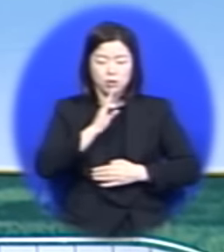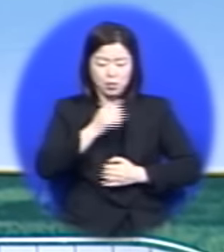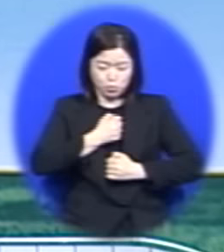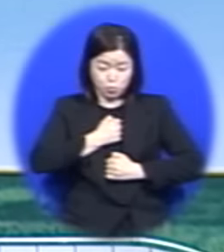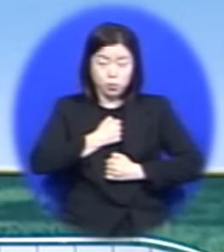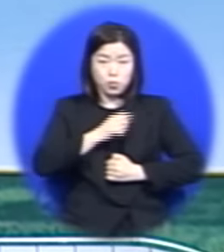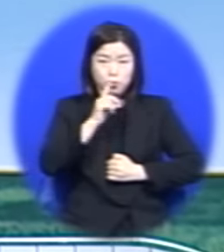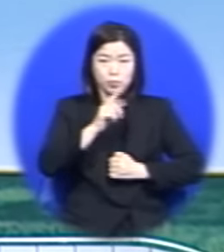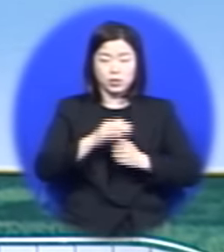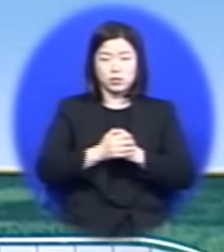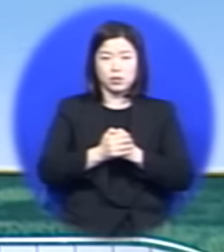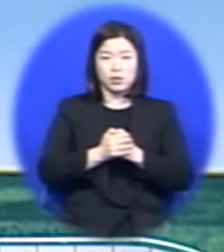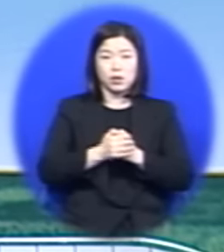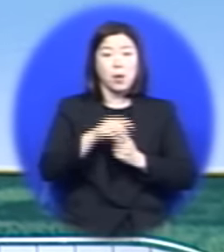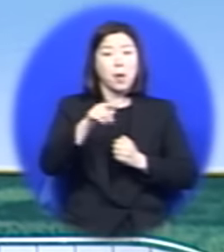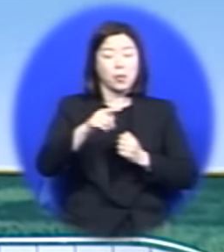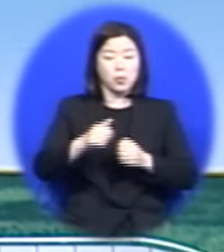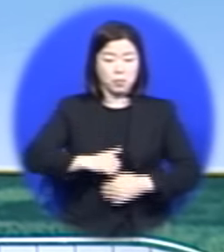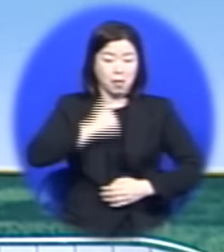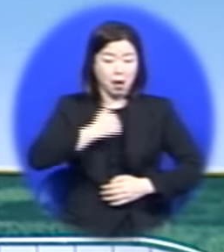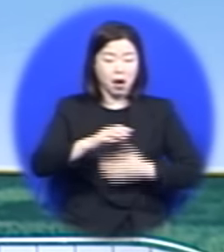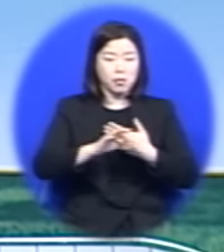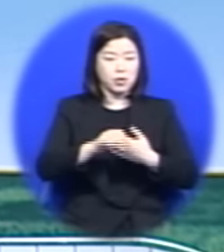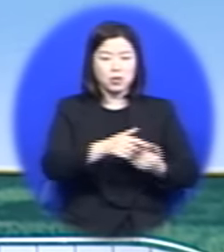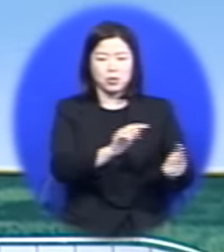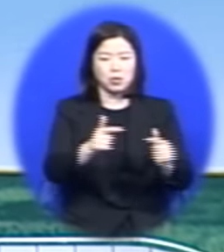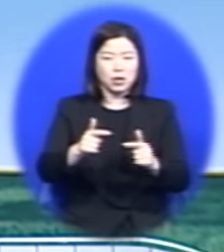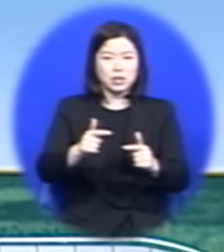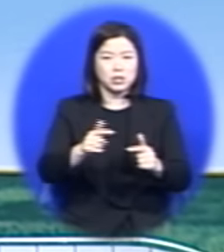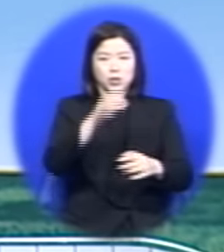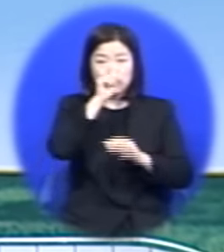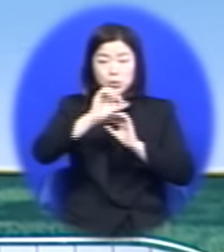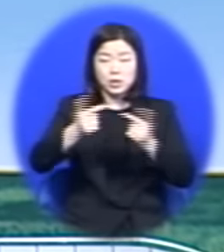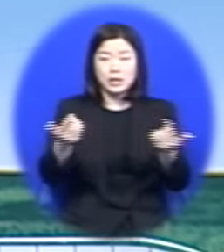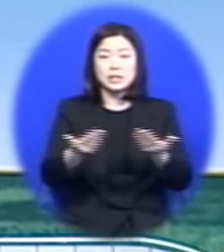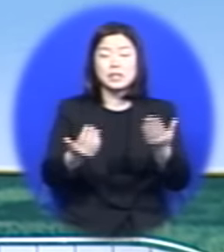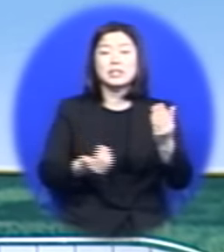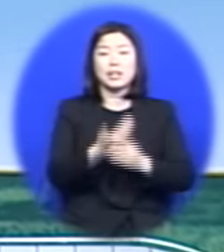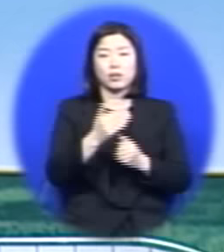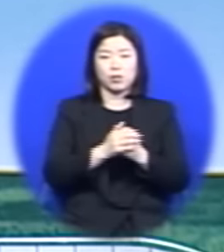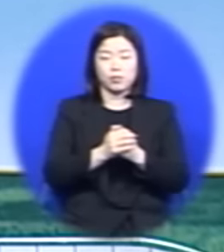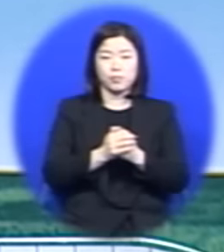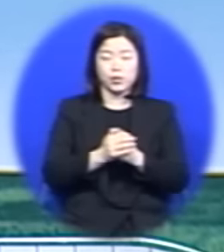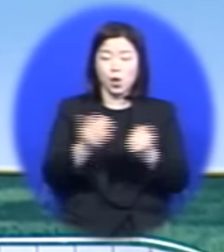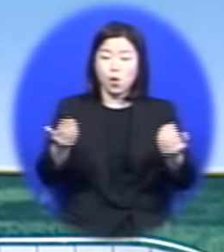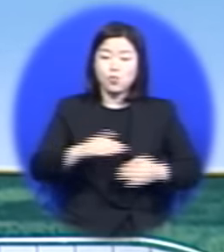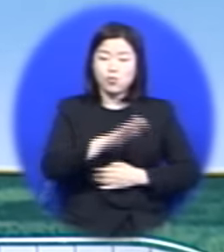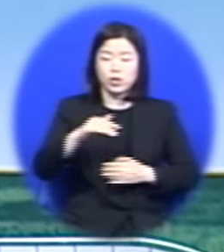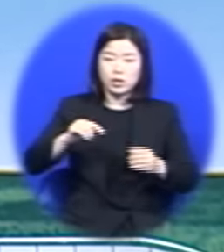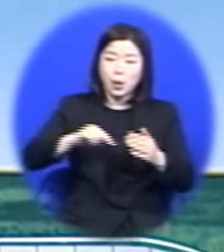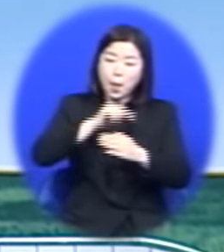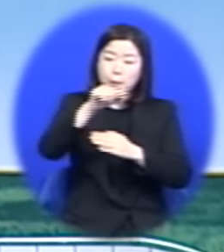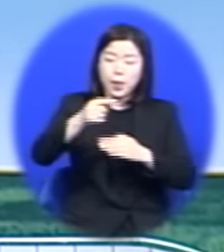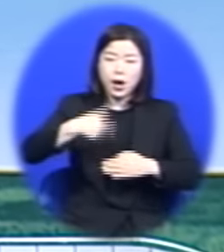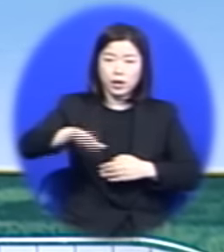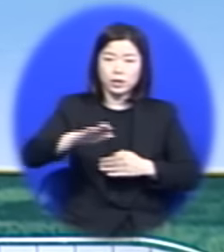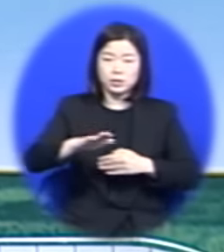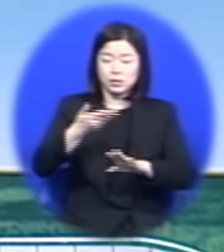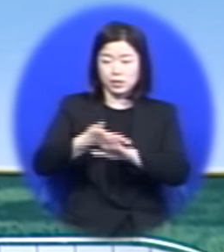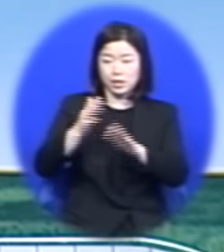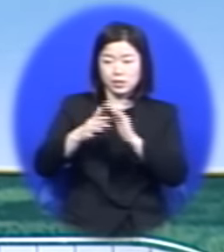조심스러워합니다. 그랬다가는 여러 가지 어려운 일이 생기니까. 우리는 나가서 뭐 다른 사람들과 같이 일할